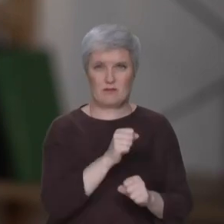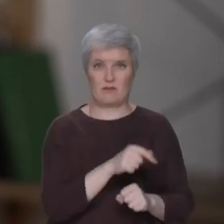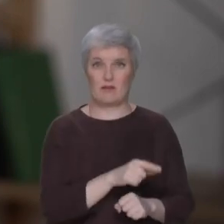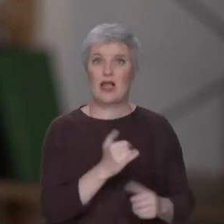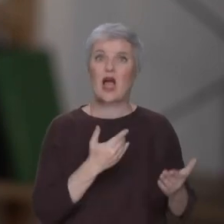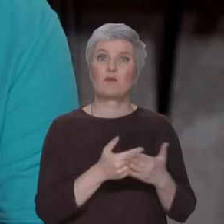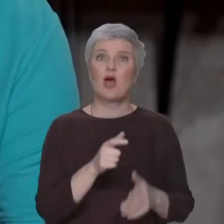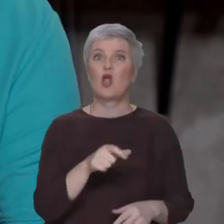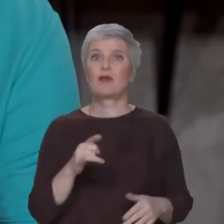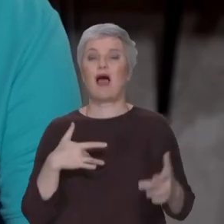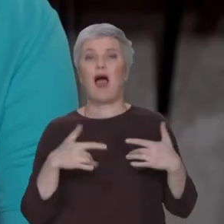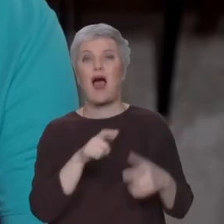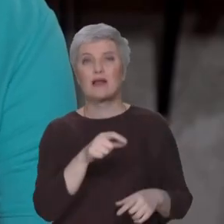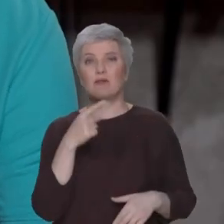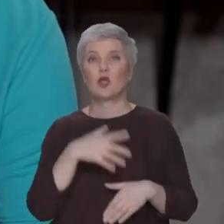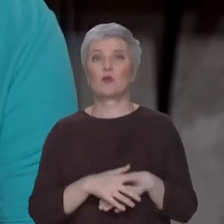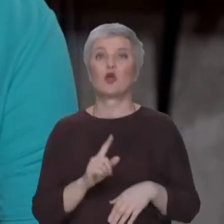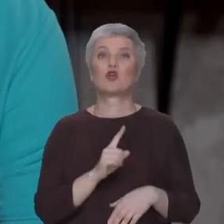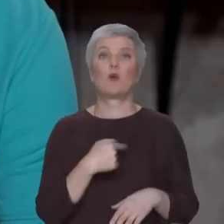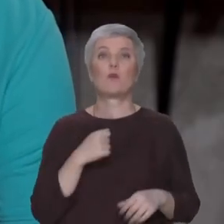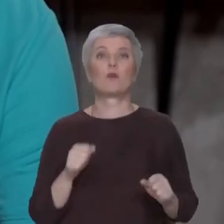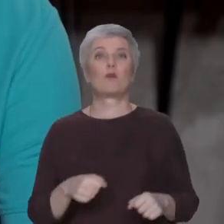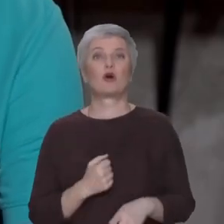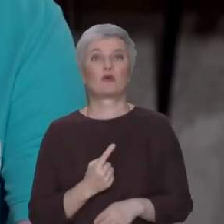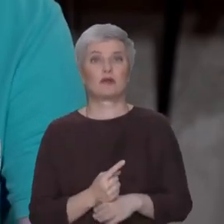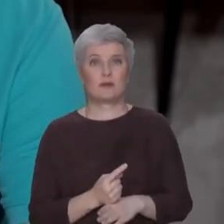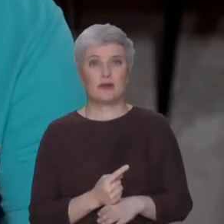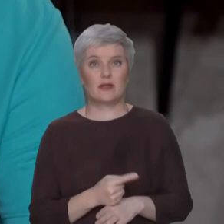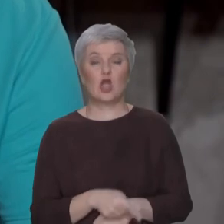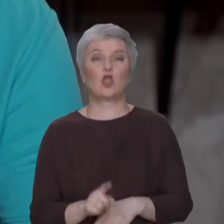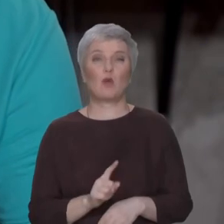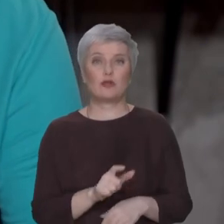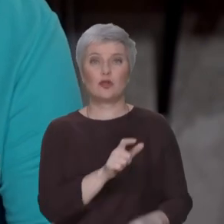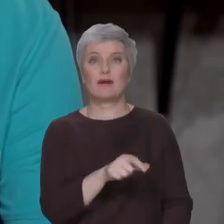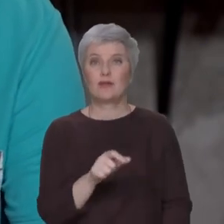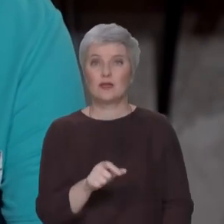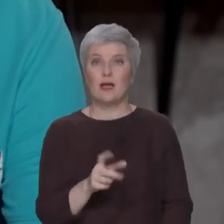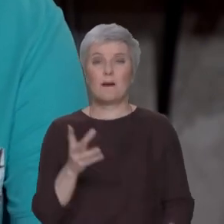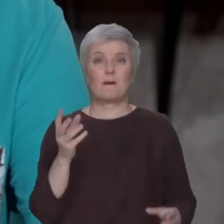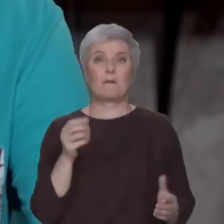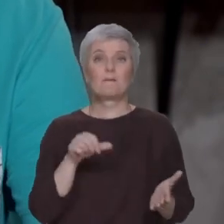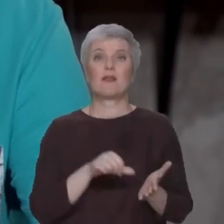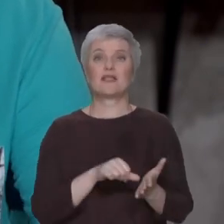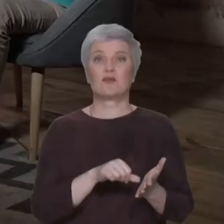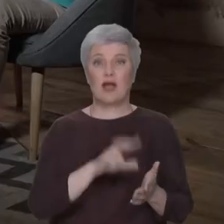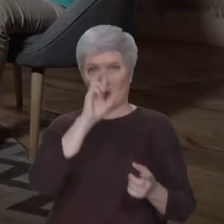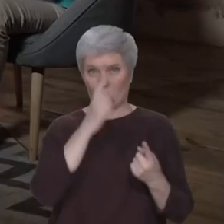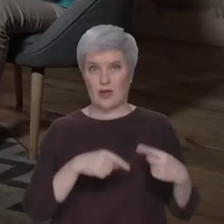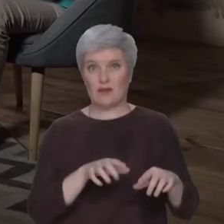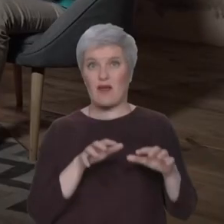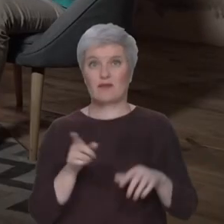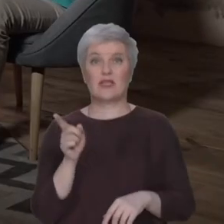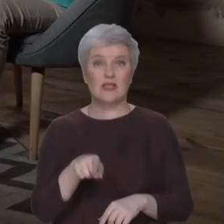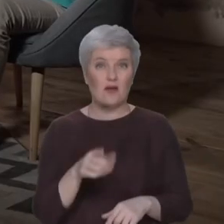вони з артистів, вони розуміють, чому ми їх тут можемо заборонити, тому що вони представляють країну-агресора. Навіть якщо вони давно виїхали